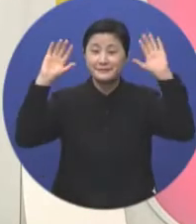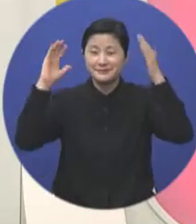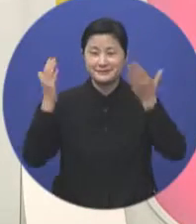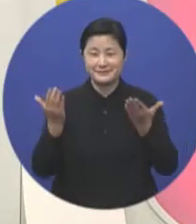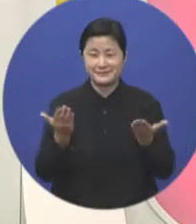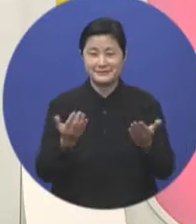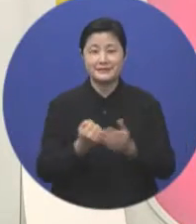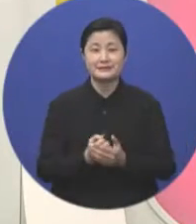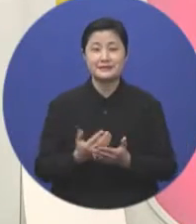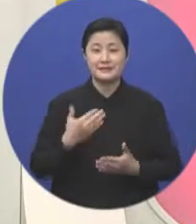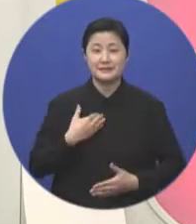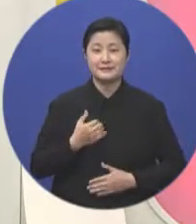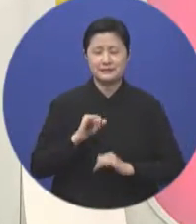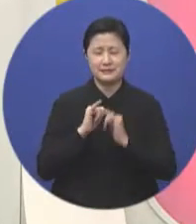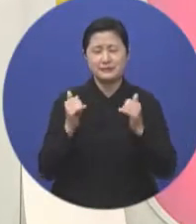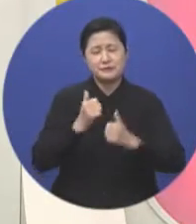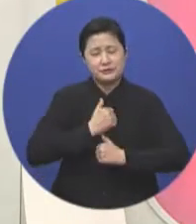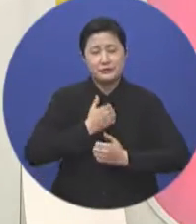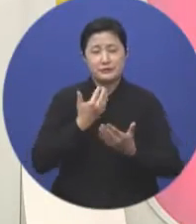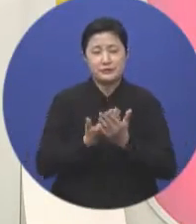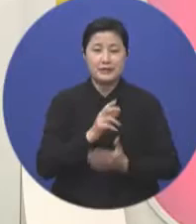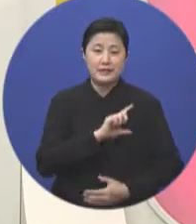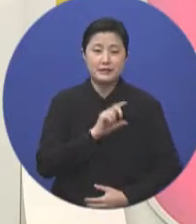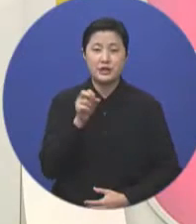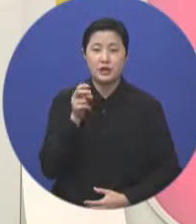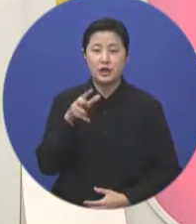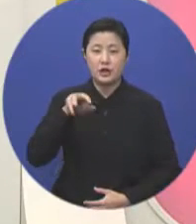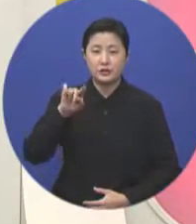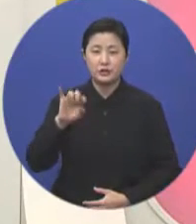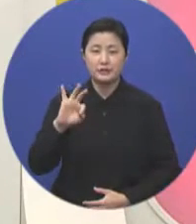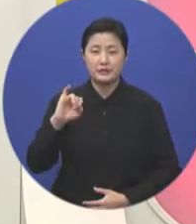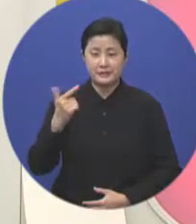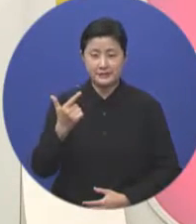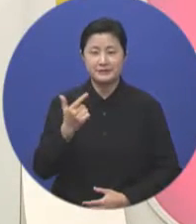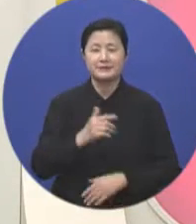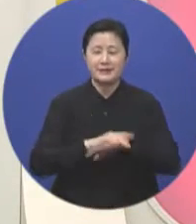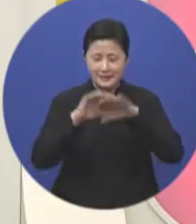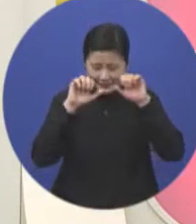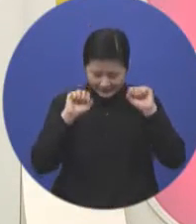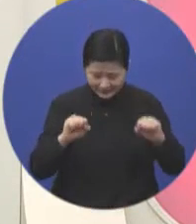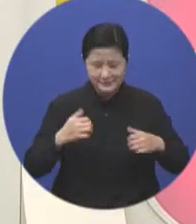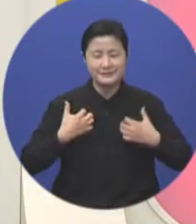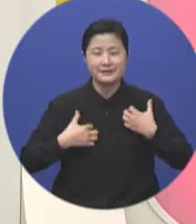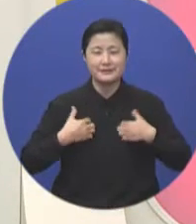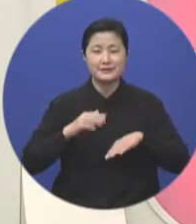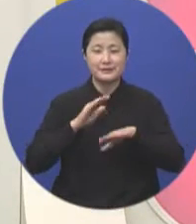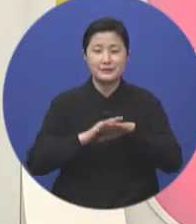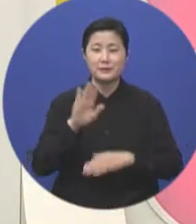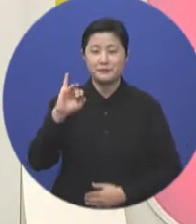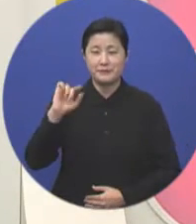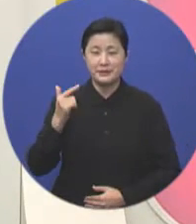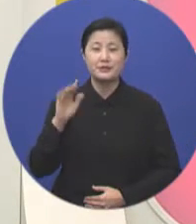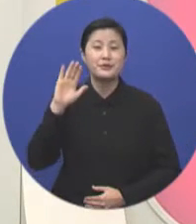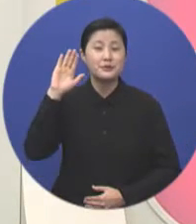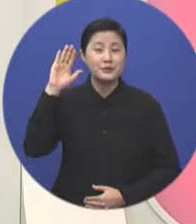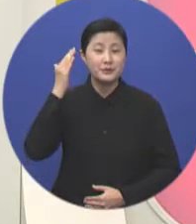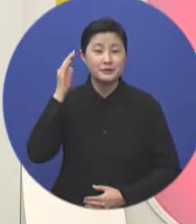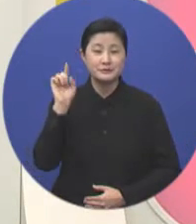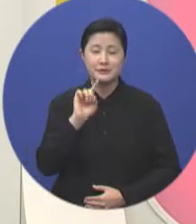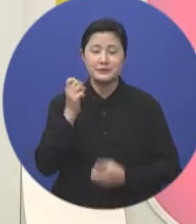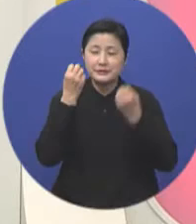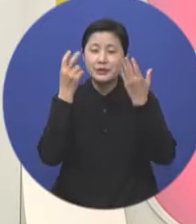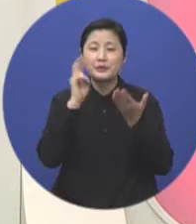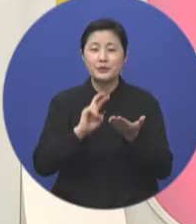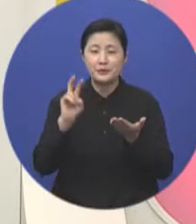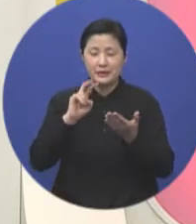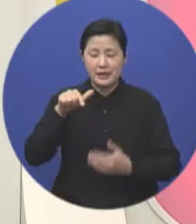환영합니다. 이 사람을 지켜주세요의 여정인. 안녕하세요. 반갑습니다. 손빈입니다. 요즘에